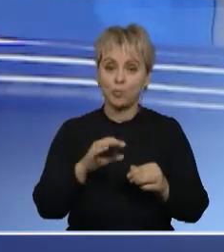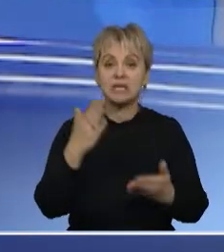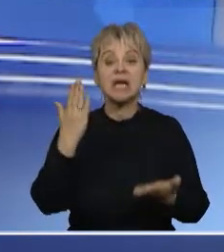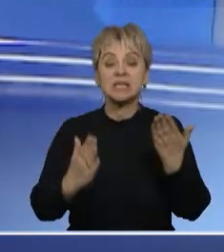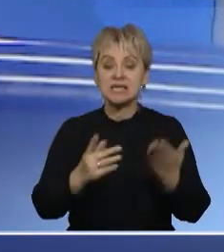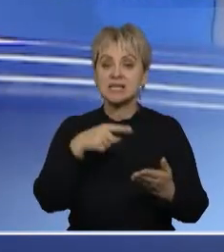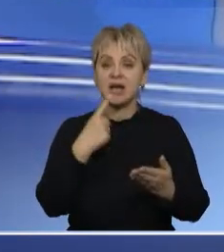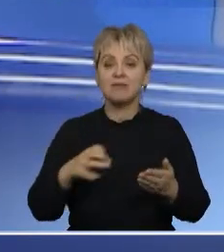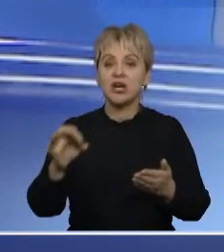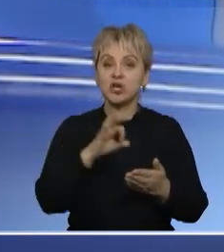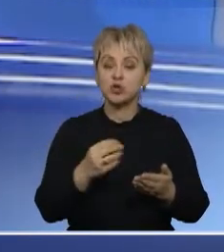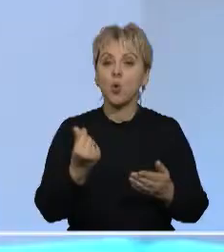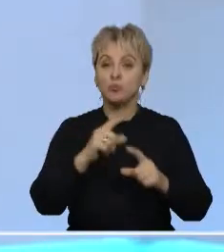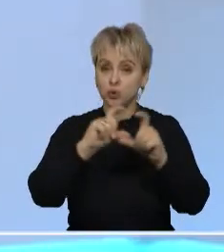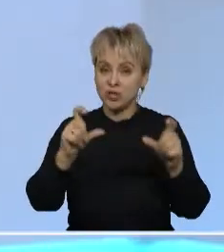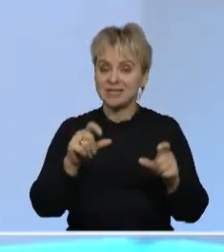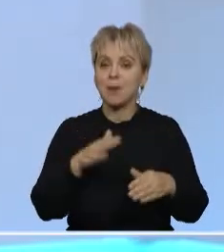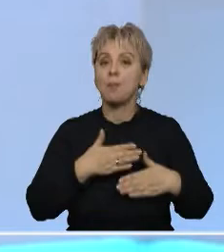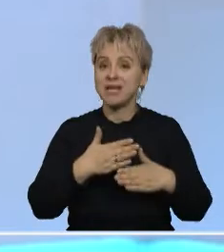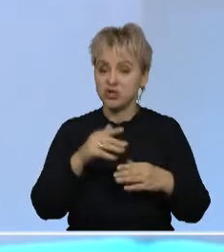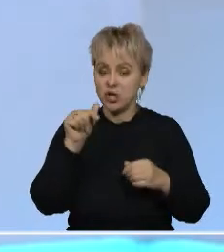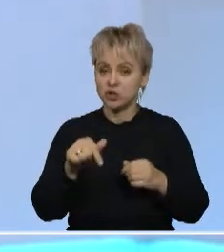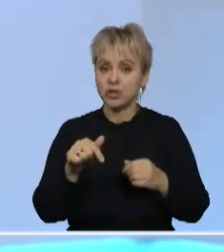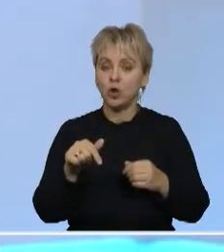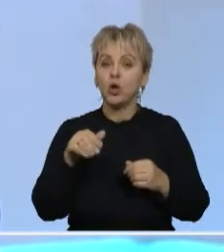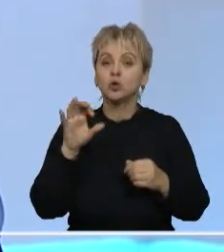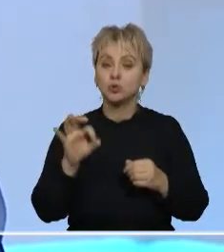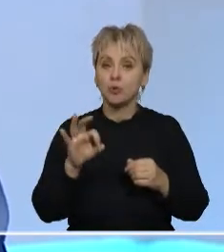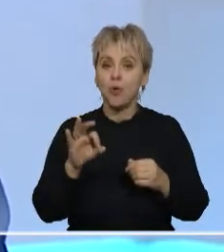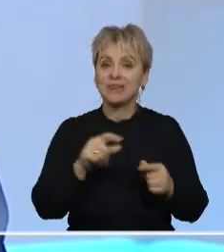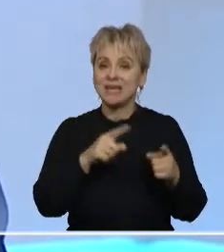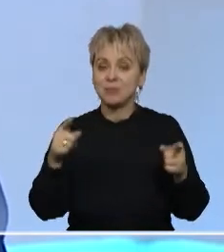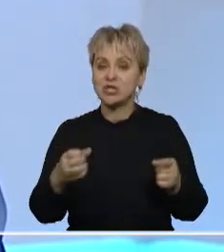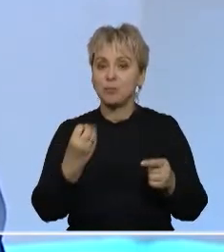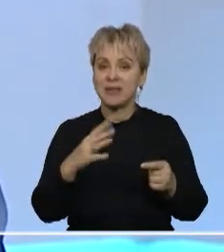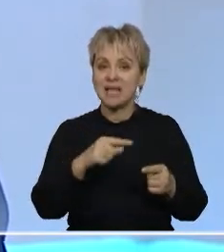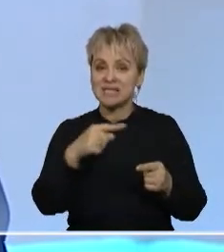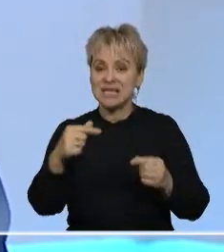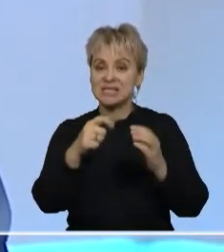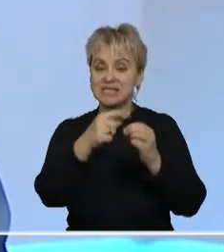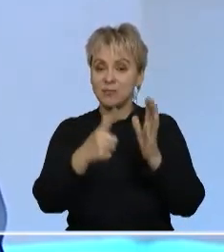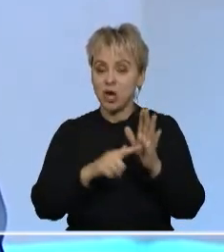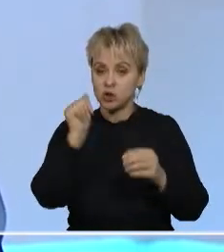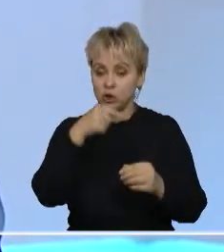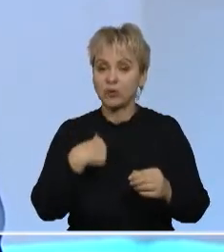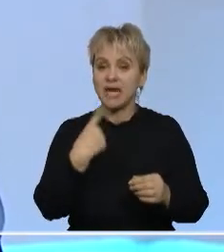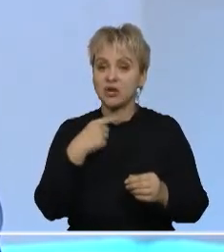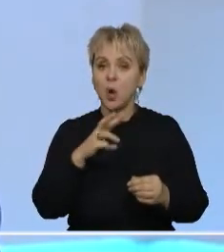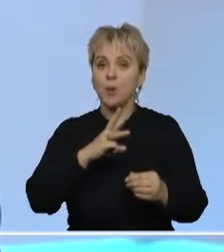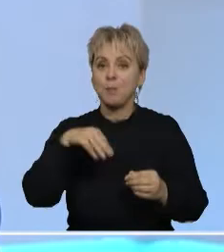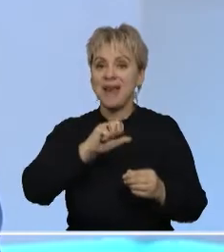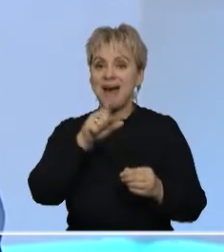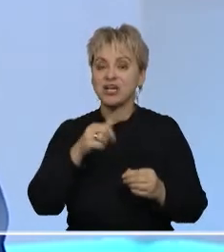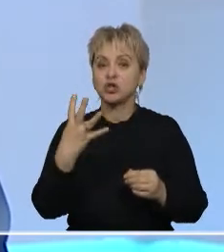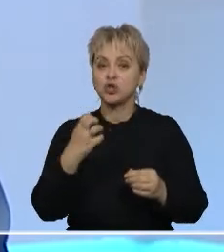Если говорить о бюджетной поддержке, то на протяжении с 2015 по 2017 год, как я уже говорил,